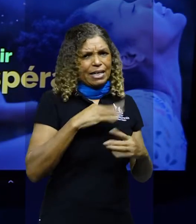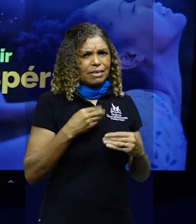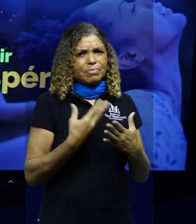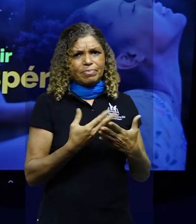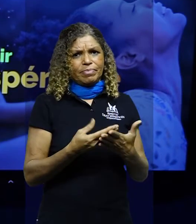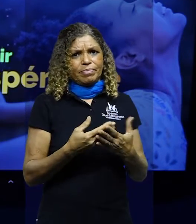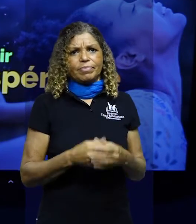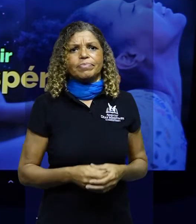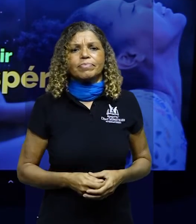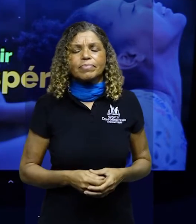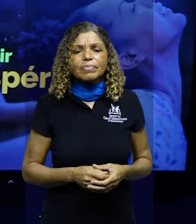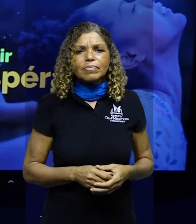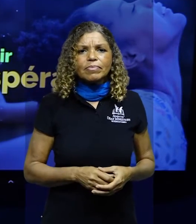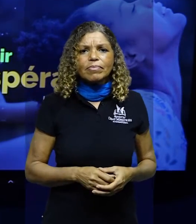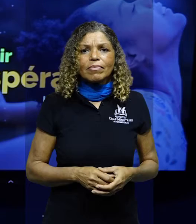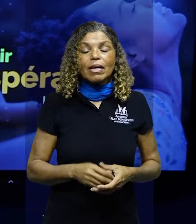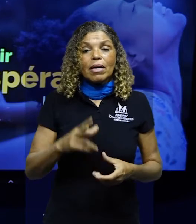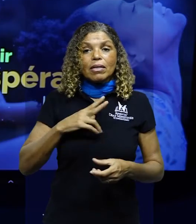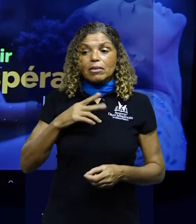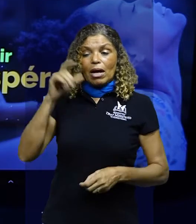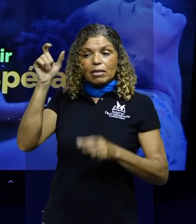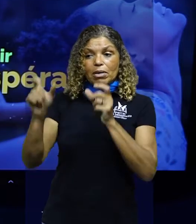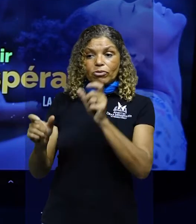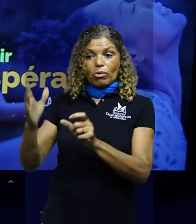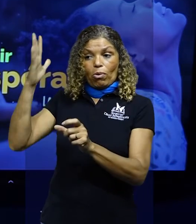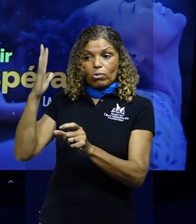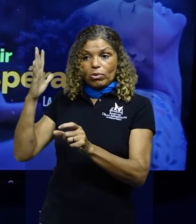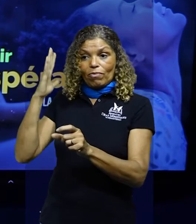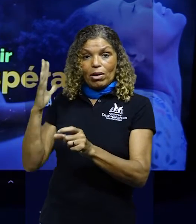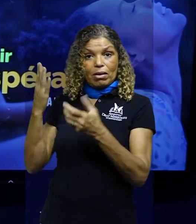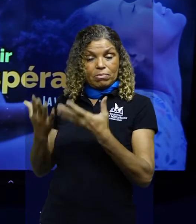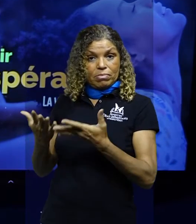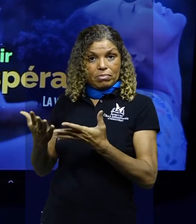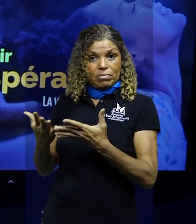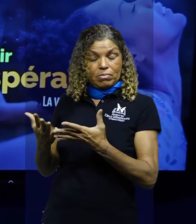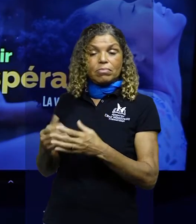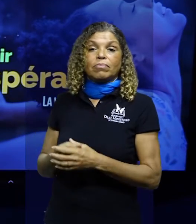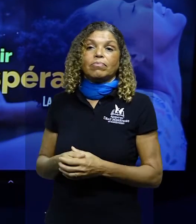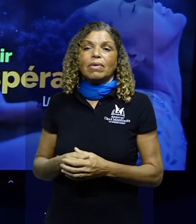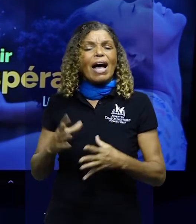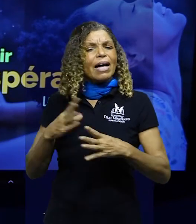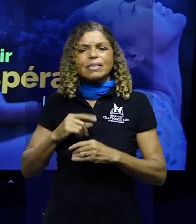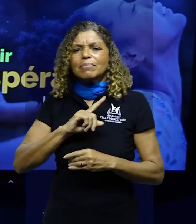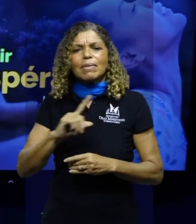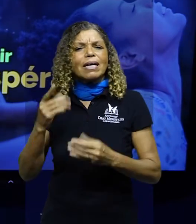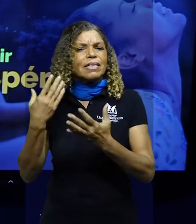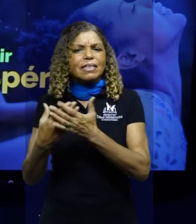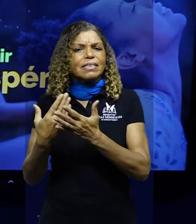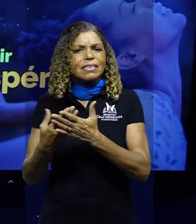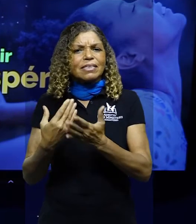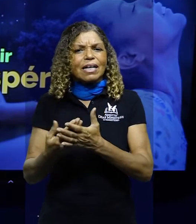le concède. D'ailleurs, certains contemporains de Jésus n'acceptaient pas non plus cette